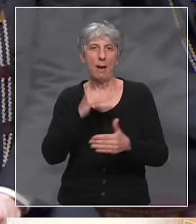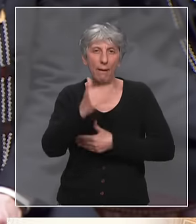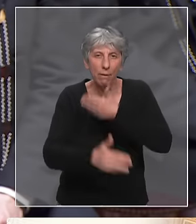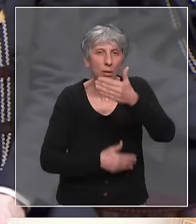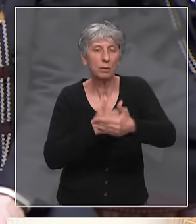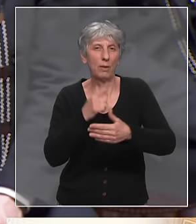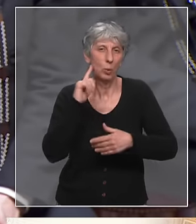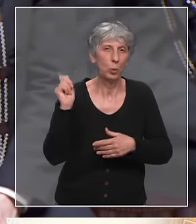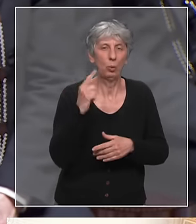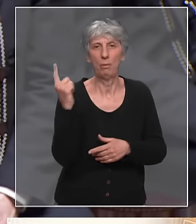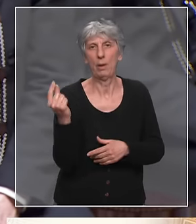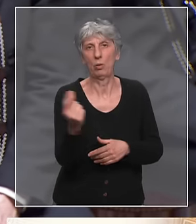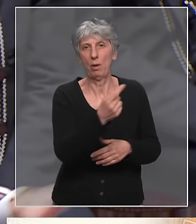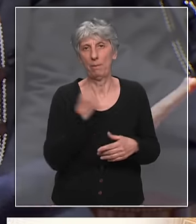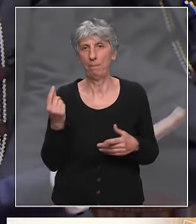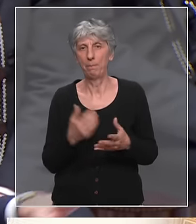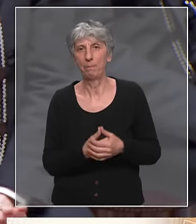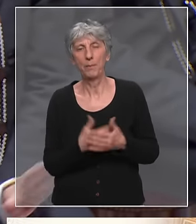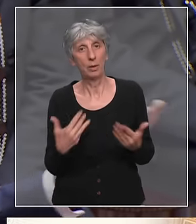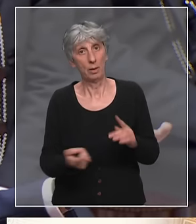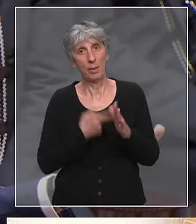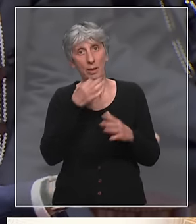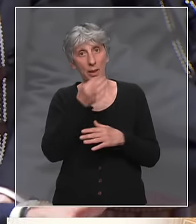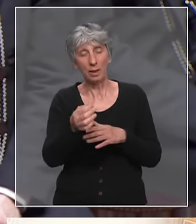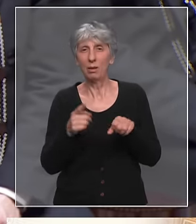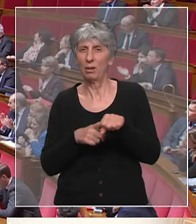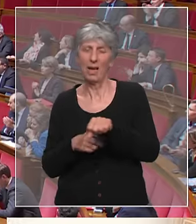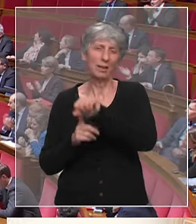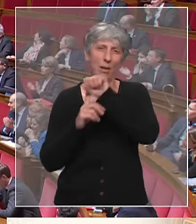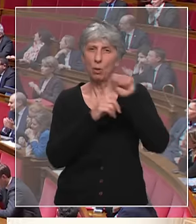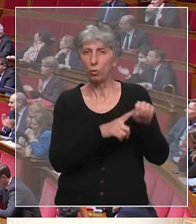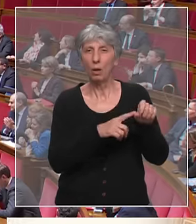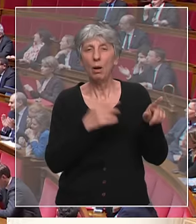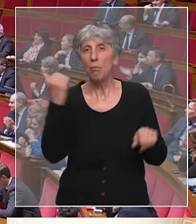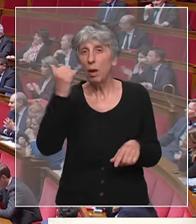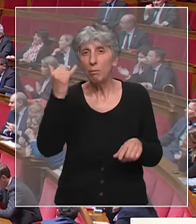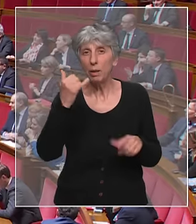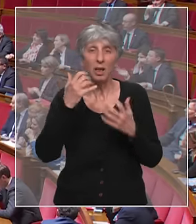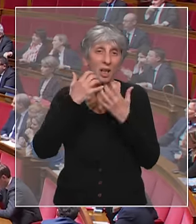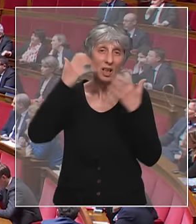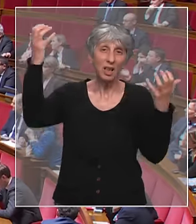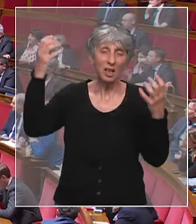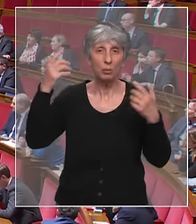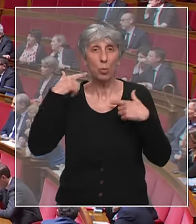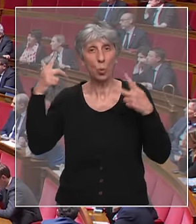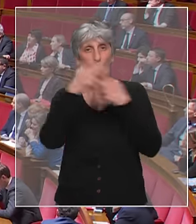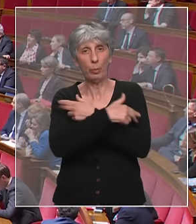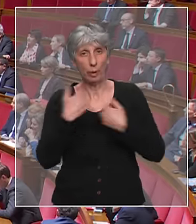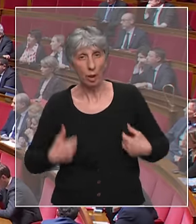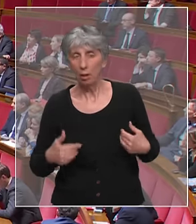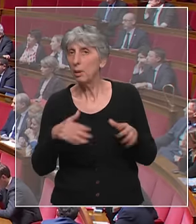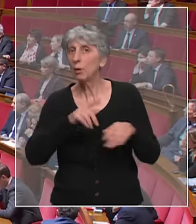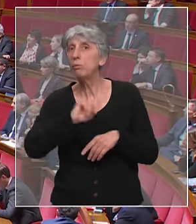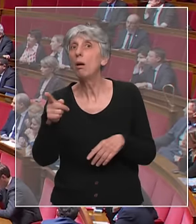l'ensemble des partenaires. Et je le redis ici, à l'extrême gauche, c'est pas la peine d'essayer de hurler pour m'empêcher de parler. Ça ne marche pas avec moi,